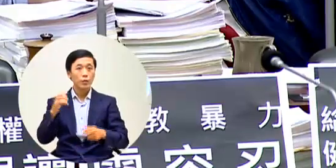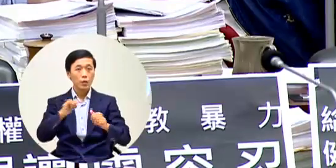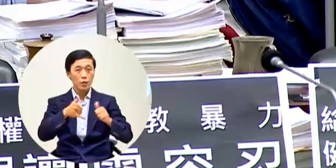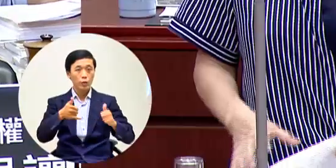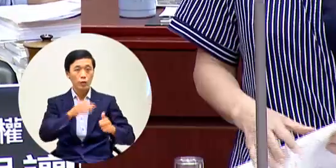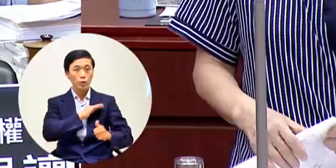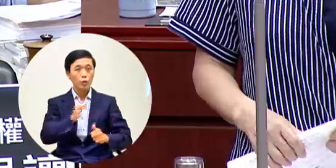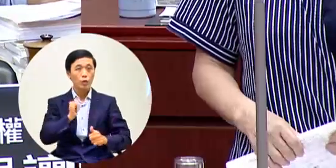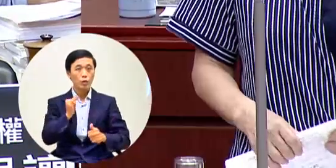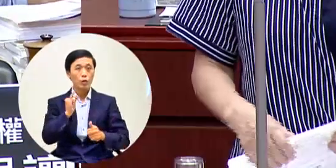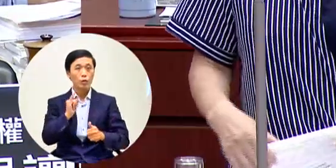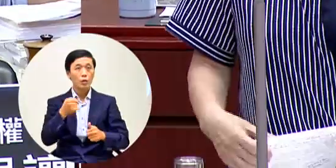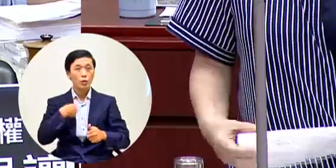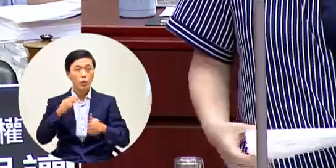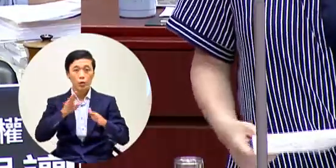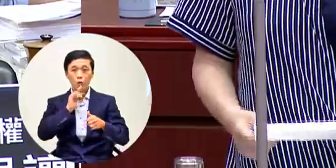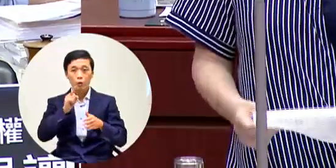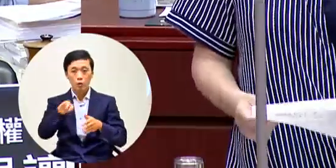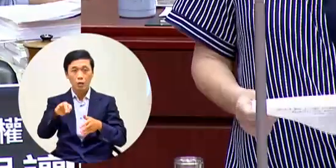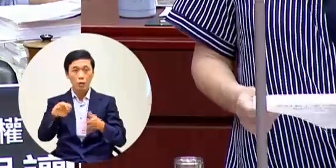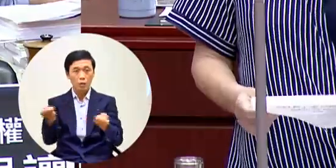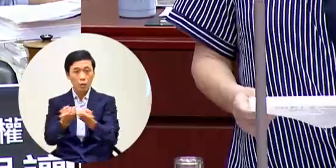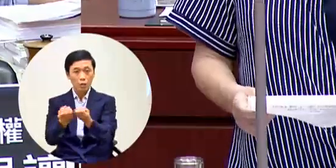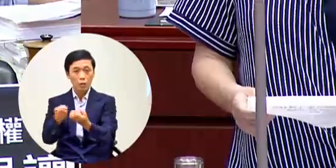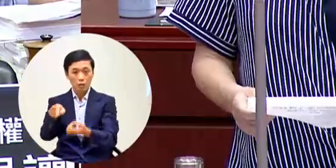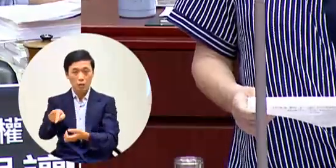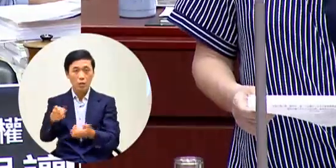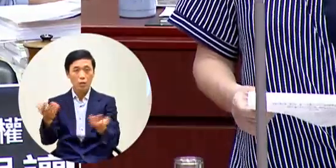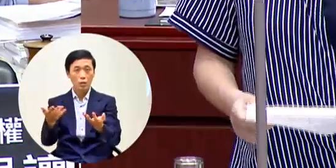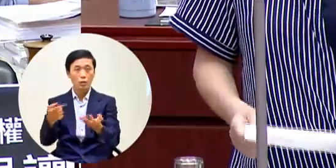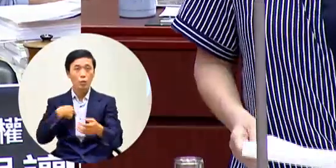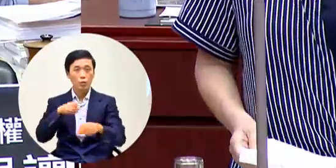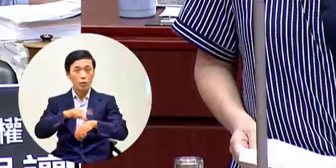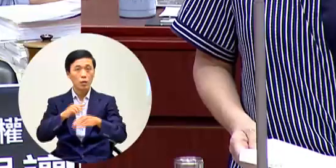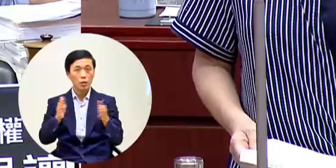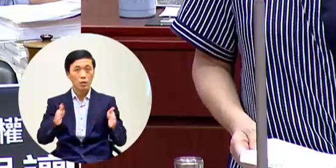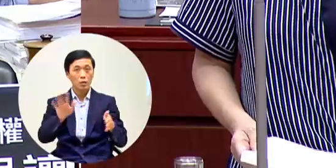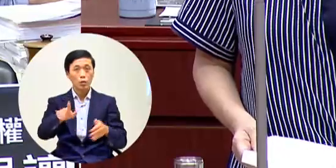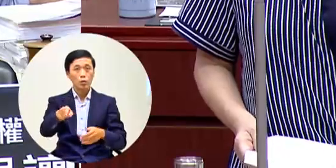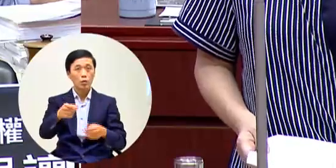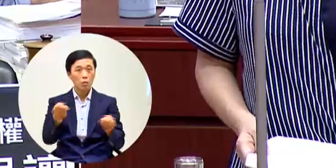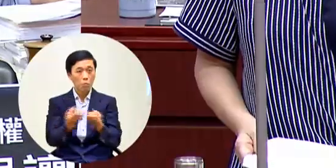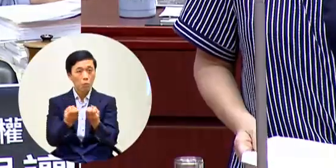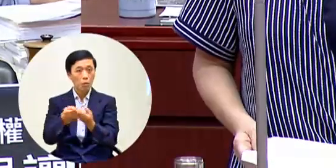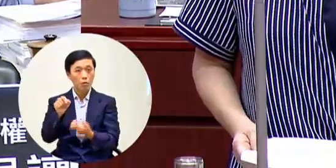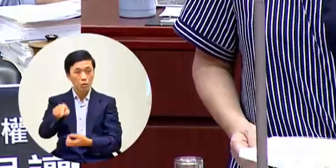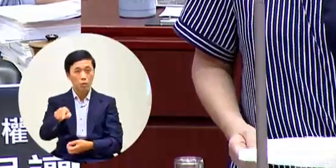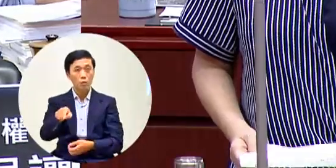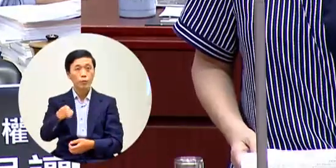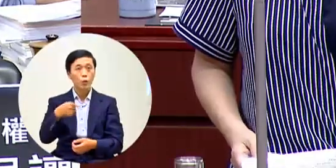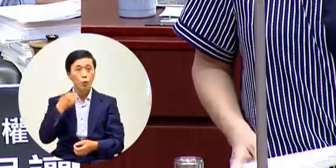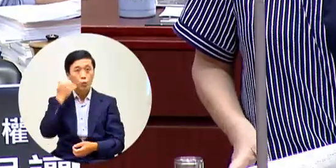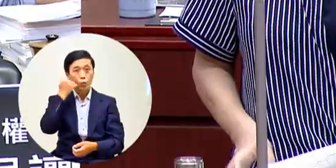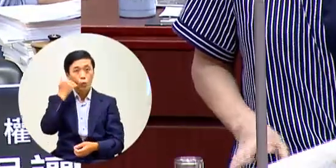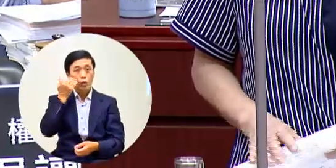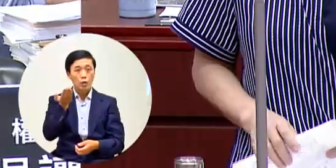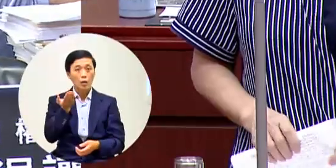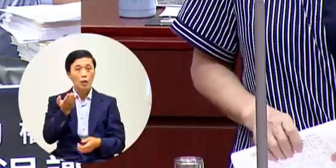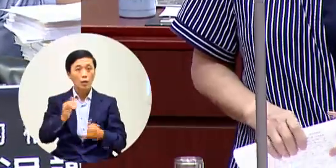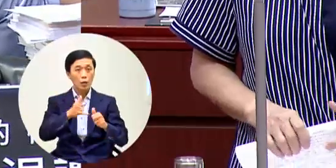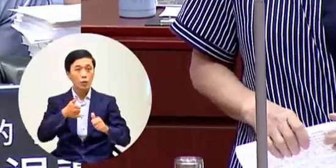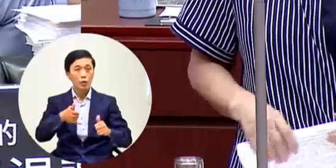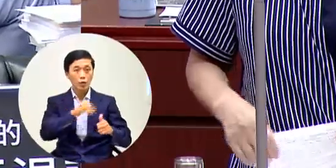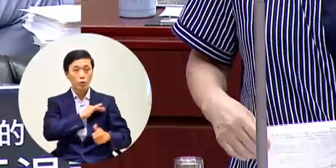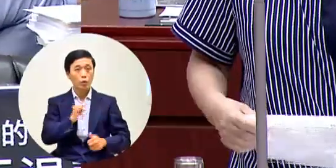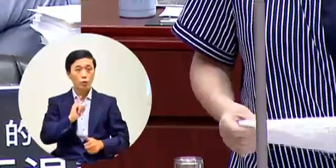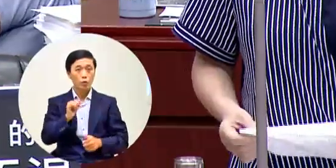提出这样子一个案例， 我说这个案例哈，局长，因为我时间有限。 对这个案例，如果说刚刚邱议员有